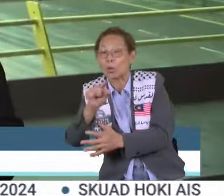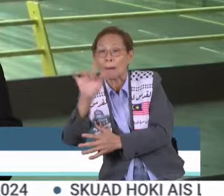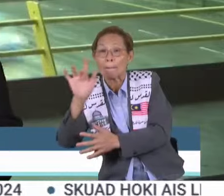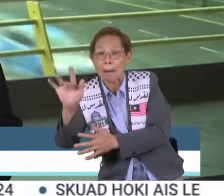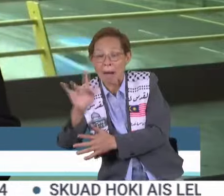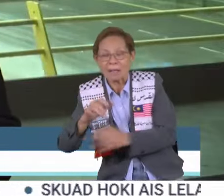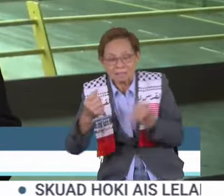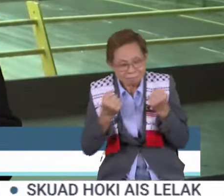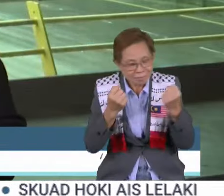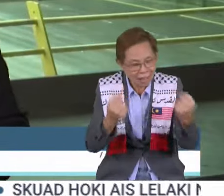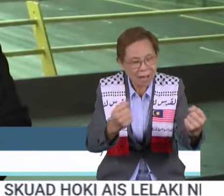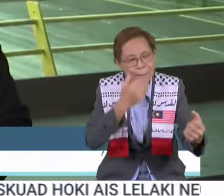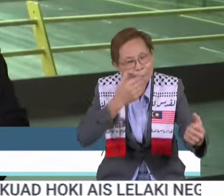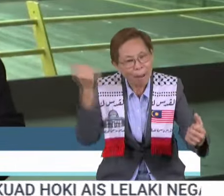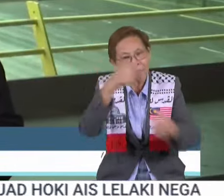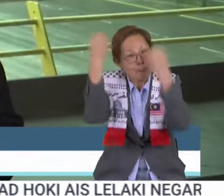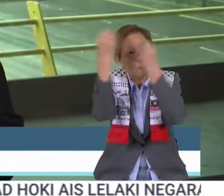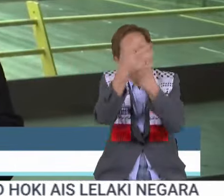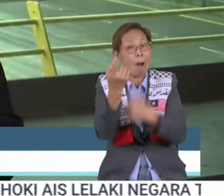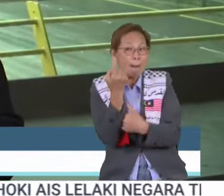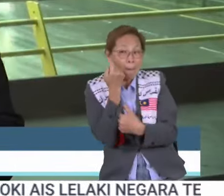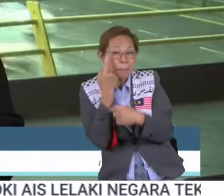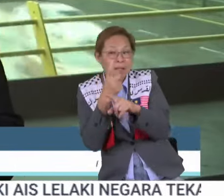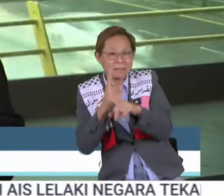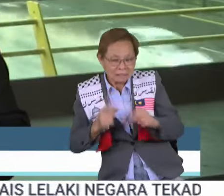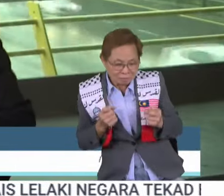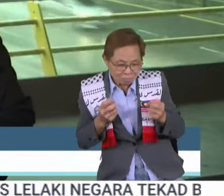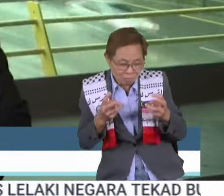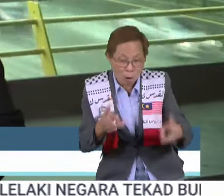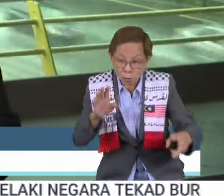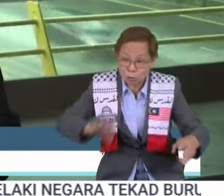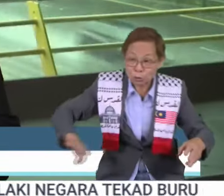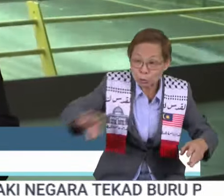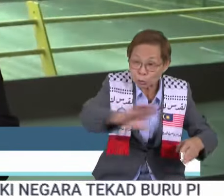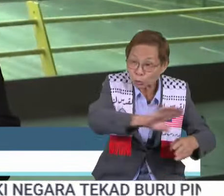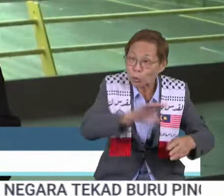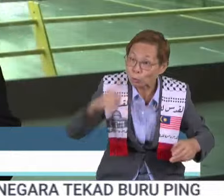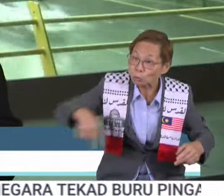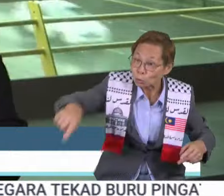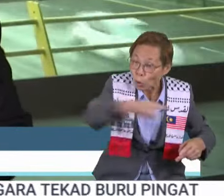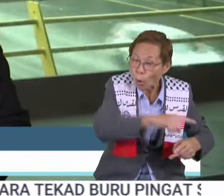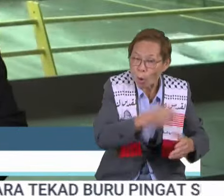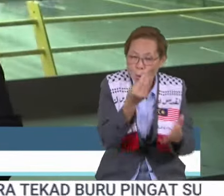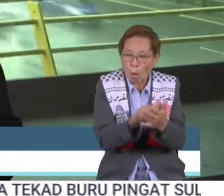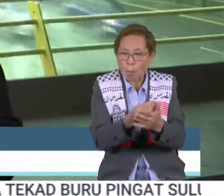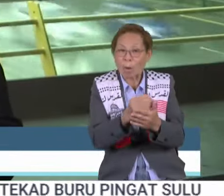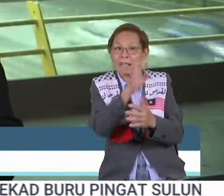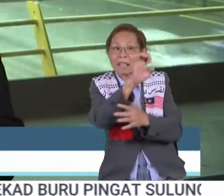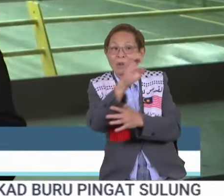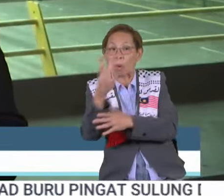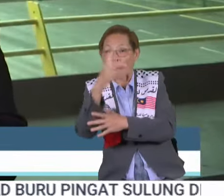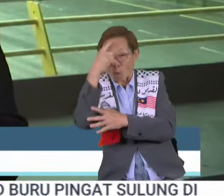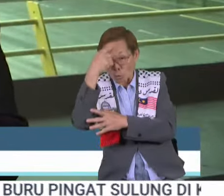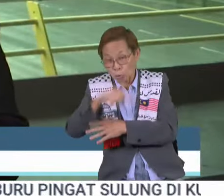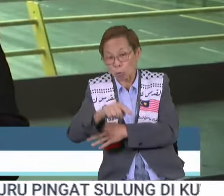lebih baik dan maklumat trafik terkini di Lebuh Raya. Orang ramai diminta memastikan baki e-wallet bagi